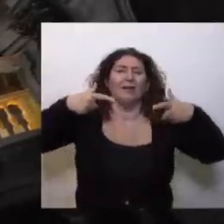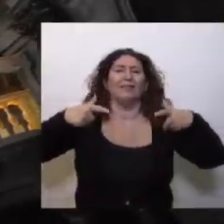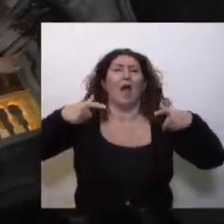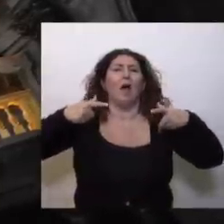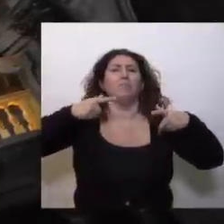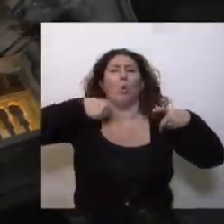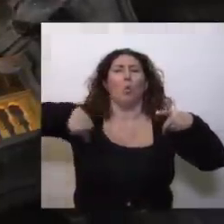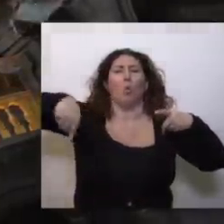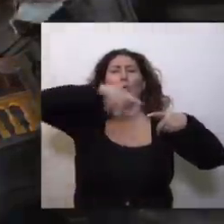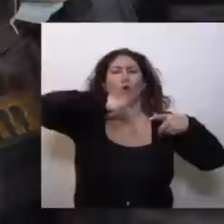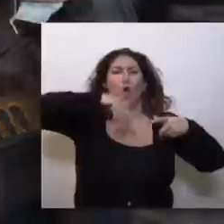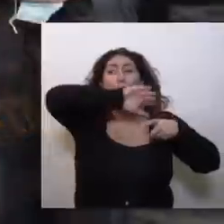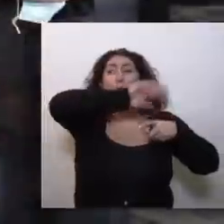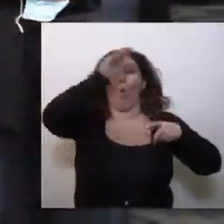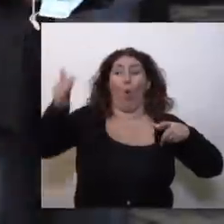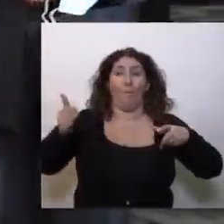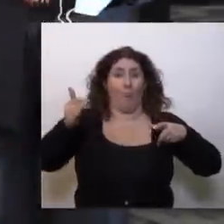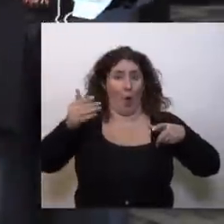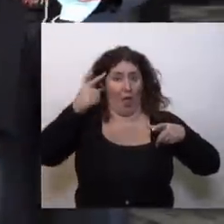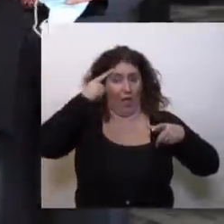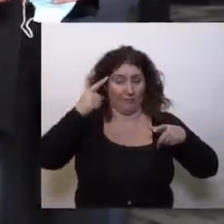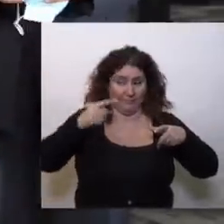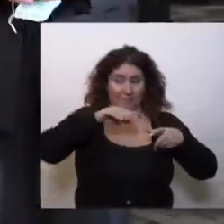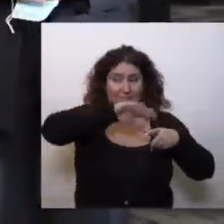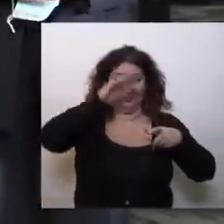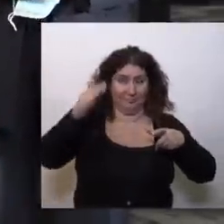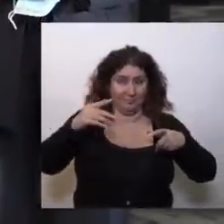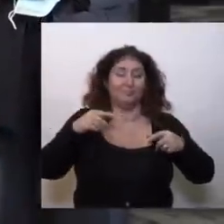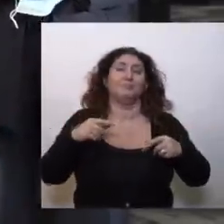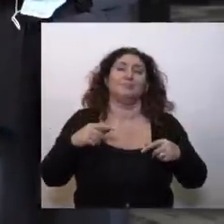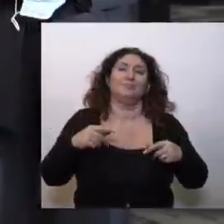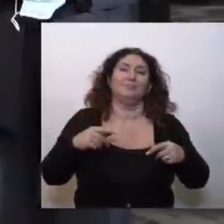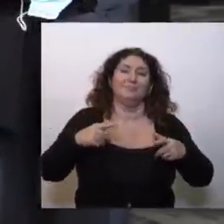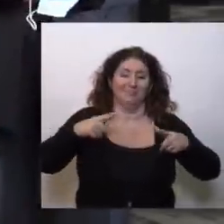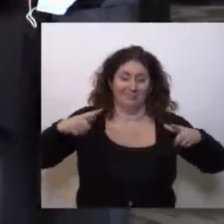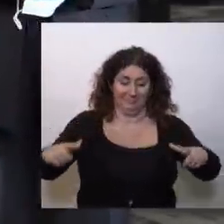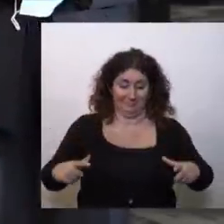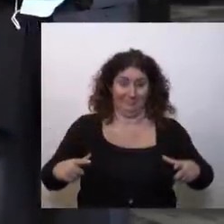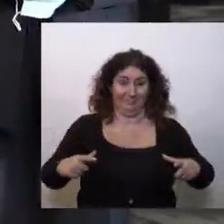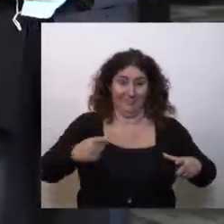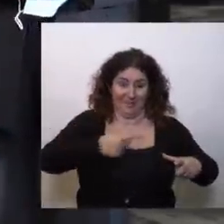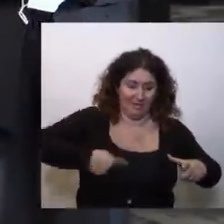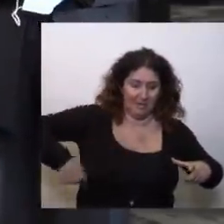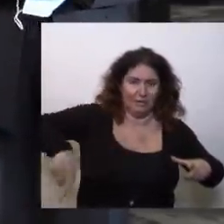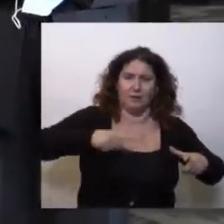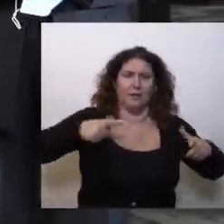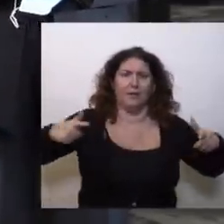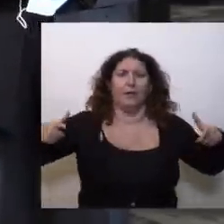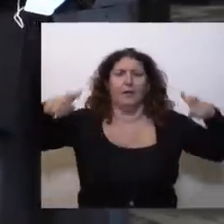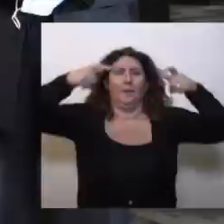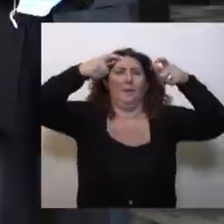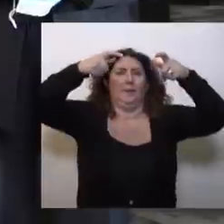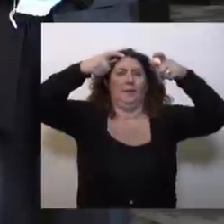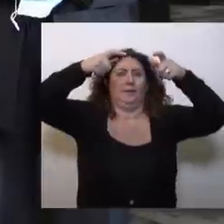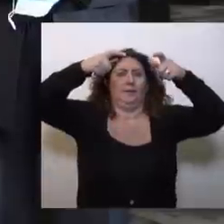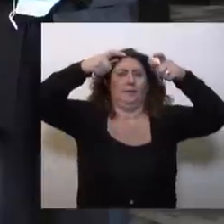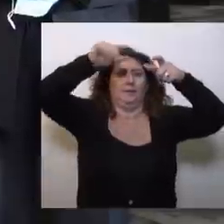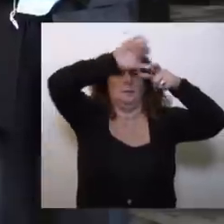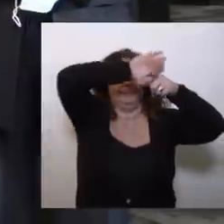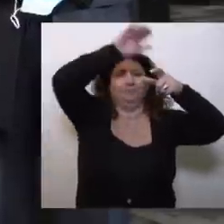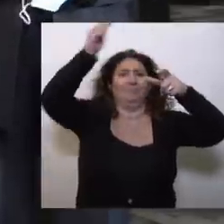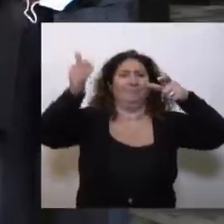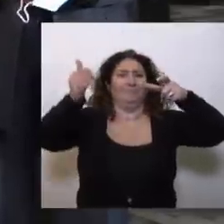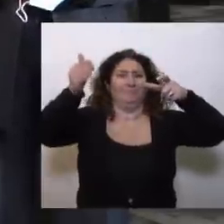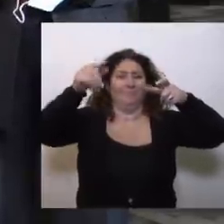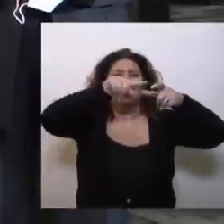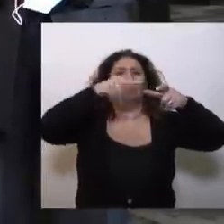Rispetto alla rotonda del piano terra, Guarini restringe l'anello su cui appoggia la cupola con